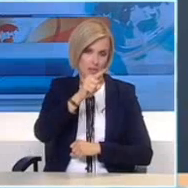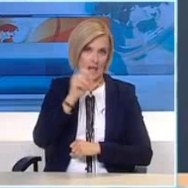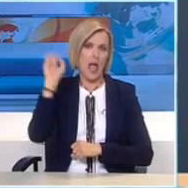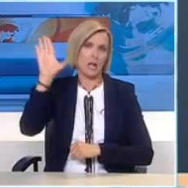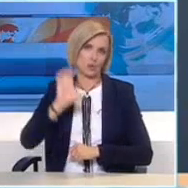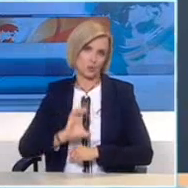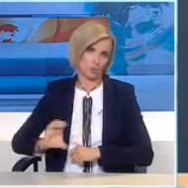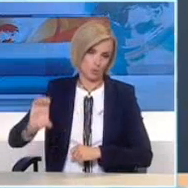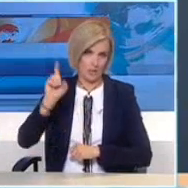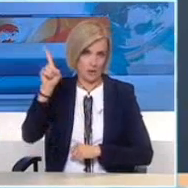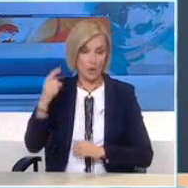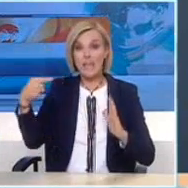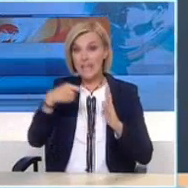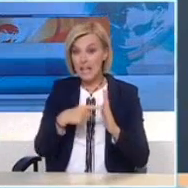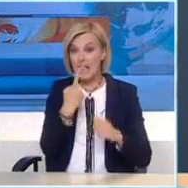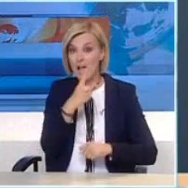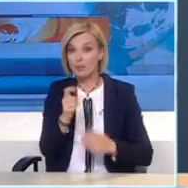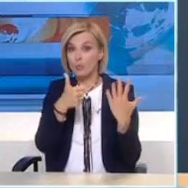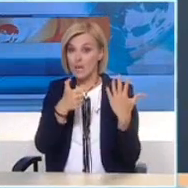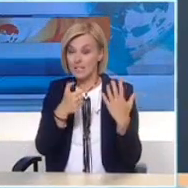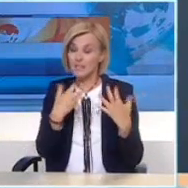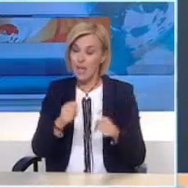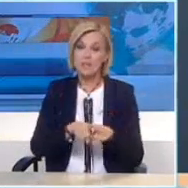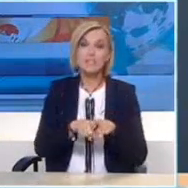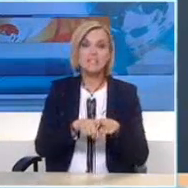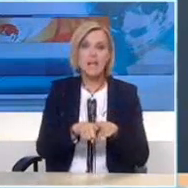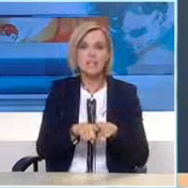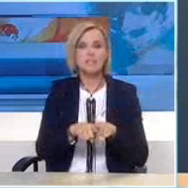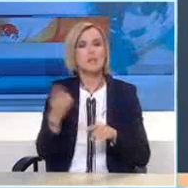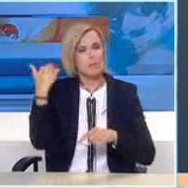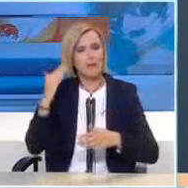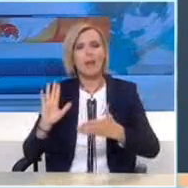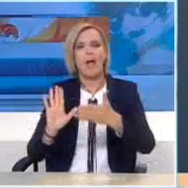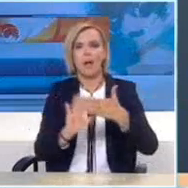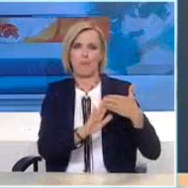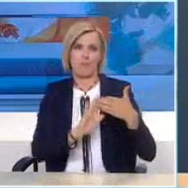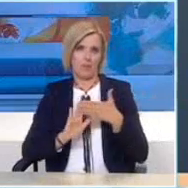εξωτερικό. 1.160 είναι σχετιζόμενα με ήδη γνωστό κρούσμα.